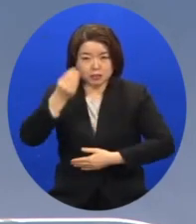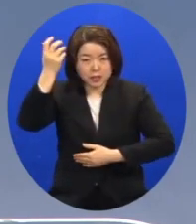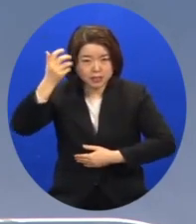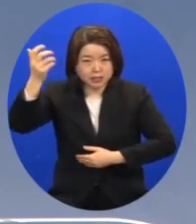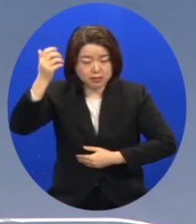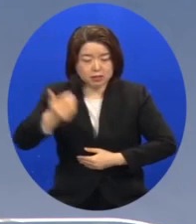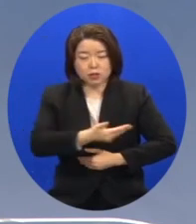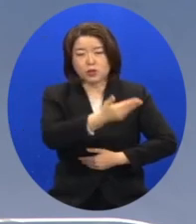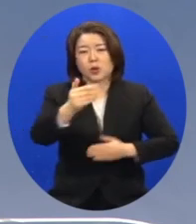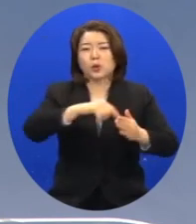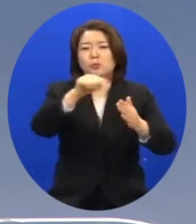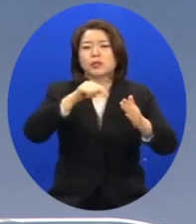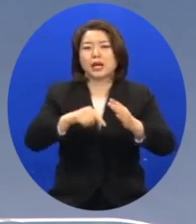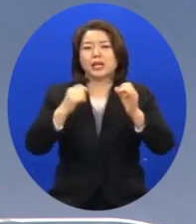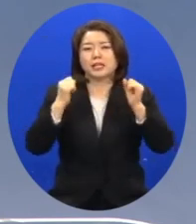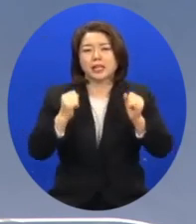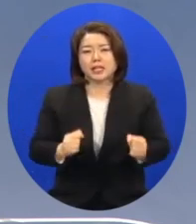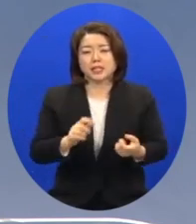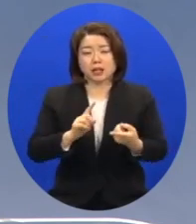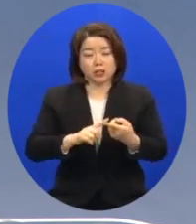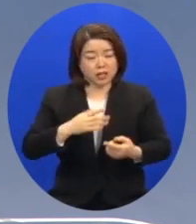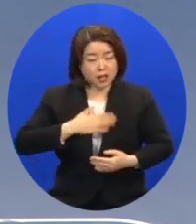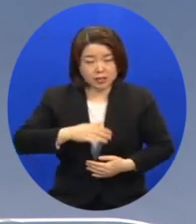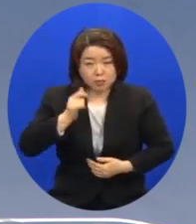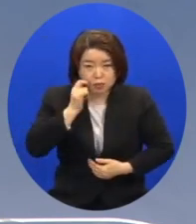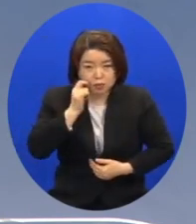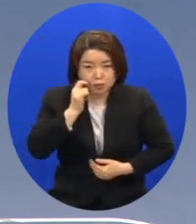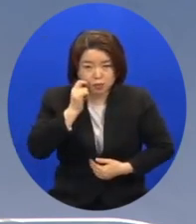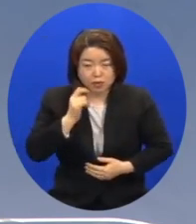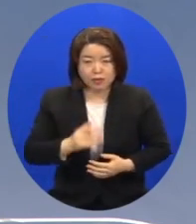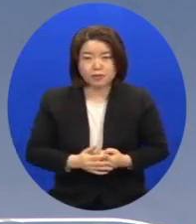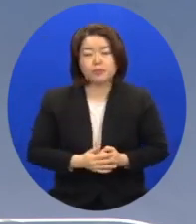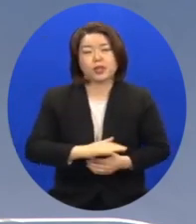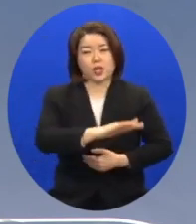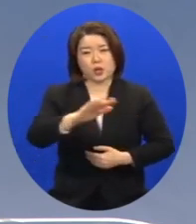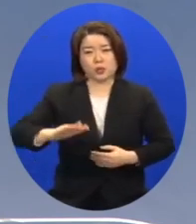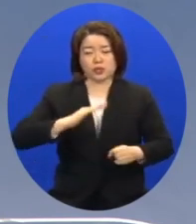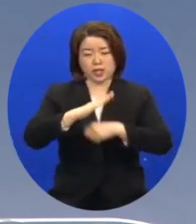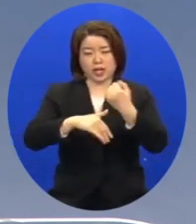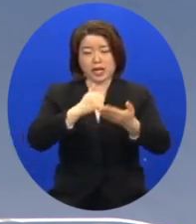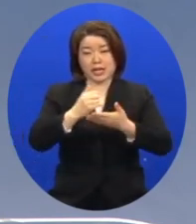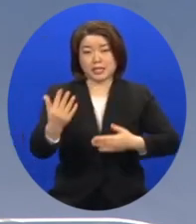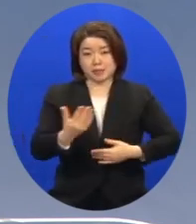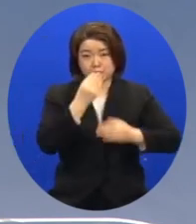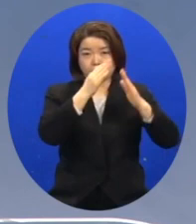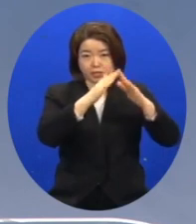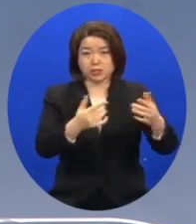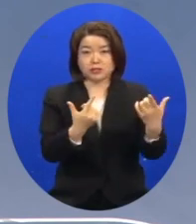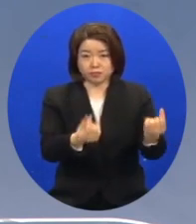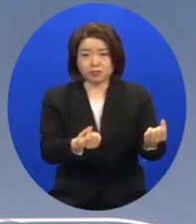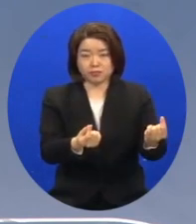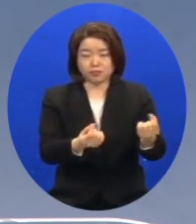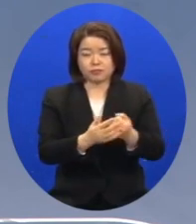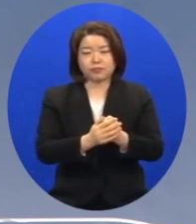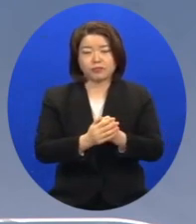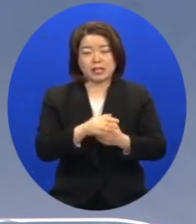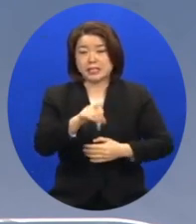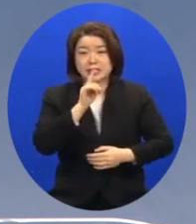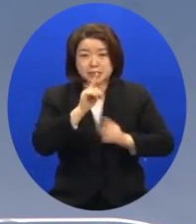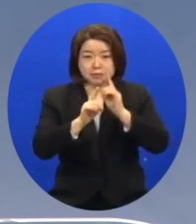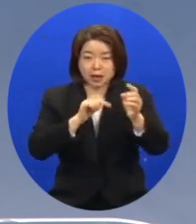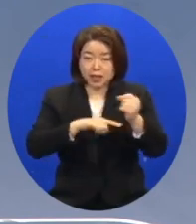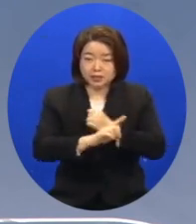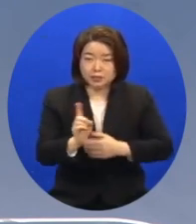안에 거하시는 다는 것을 알지 못합니까 우리가 하나님의 성전입니다 그 말은 개인적으로